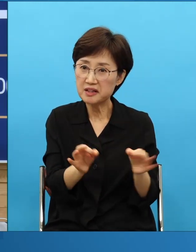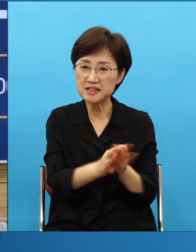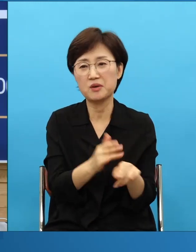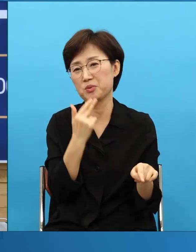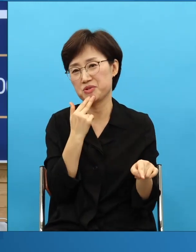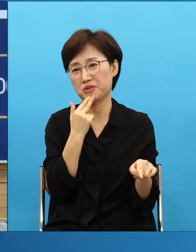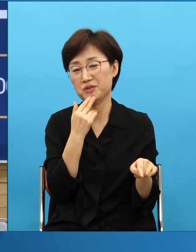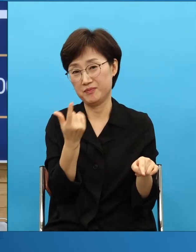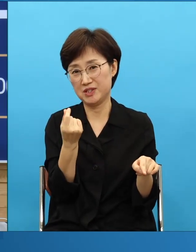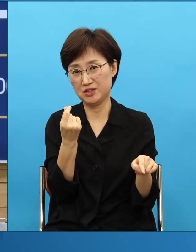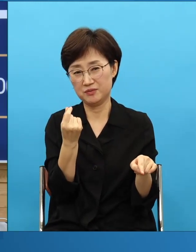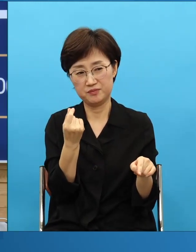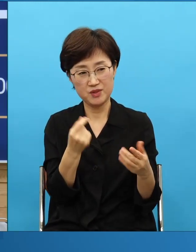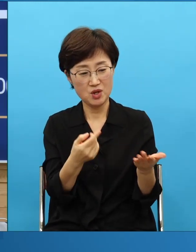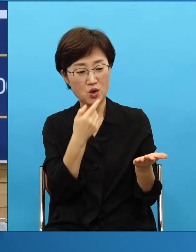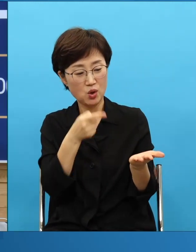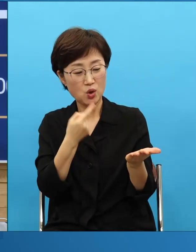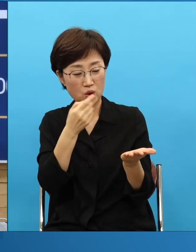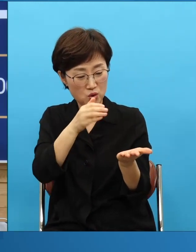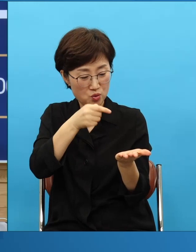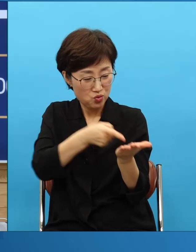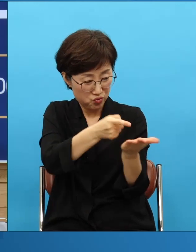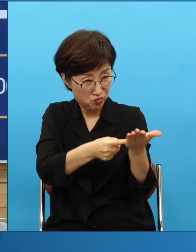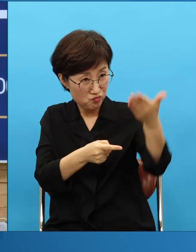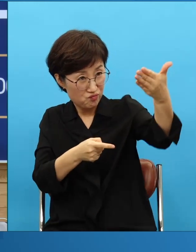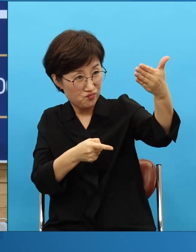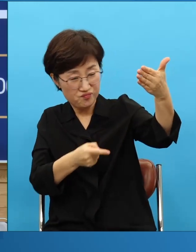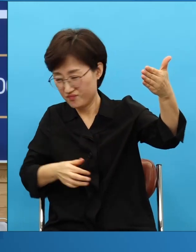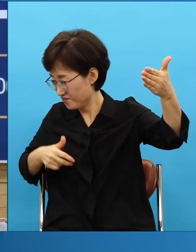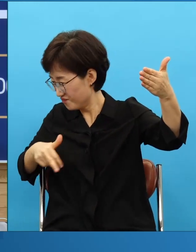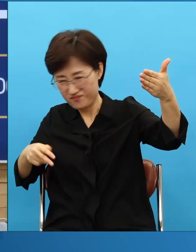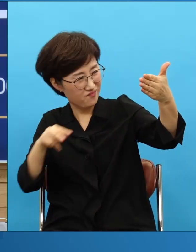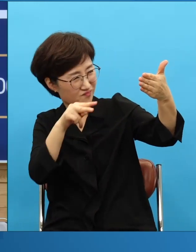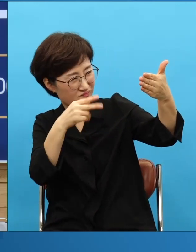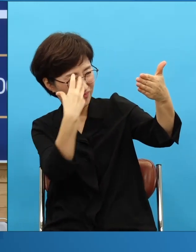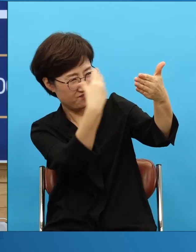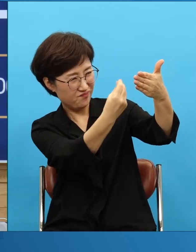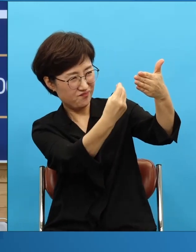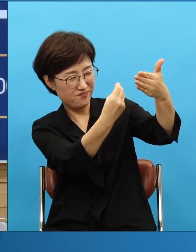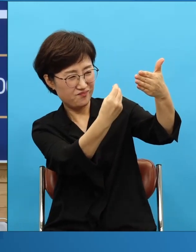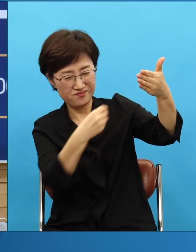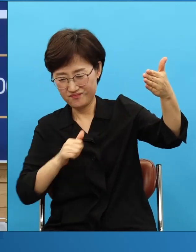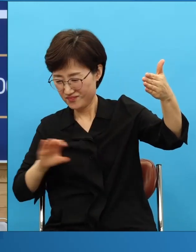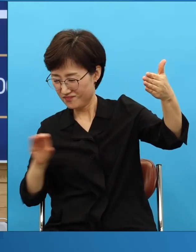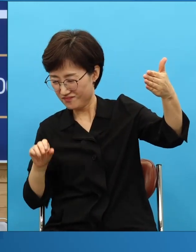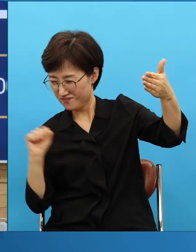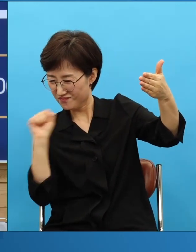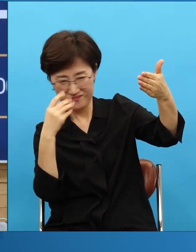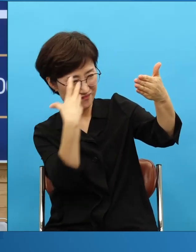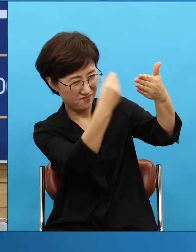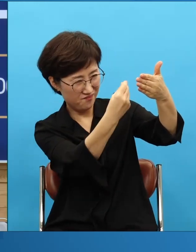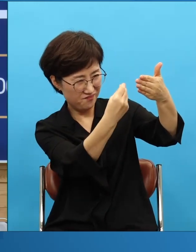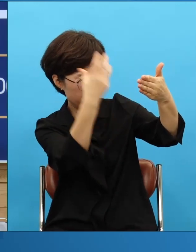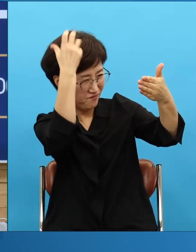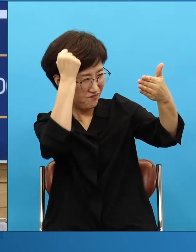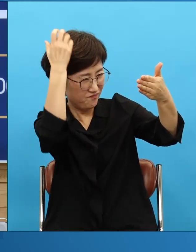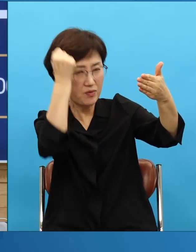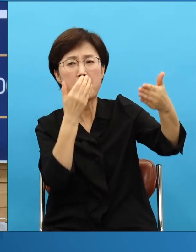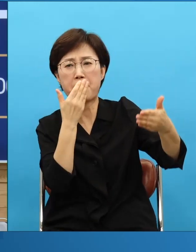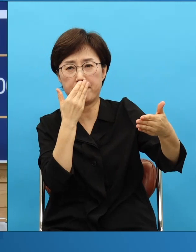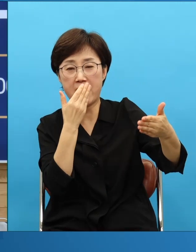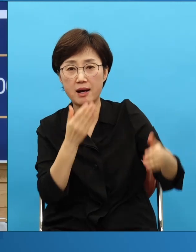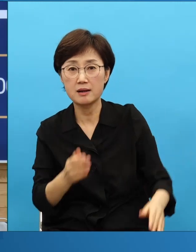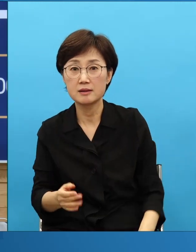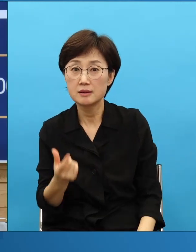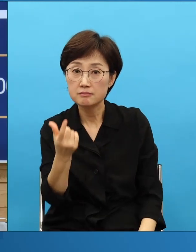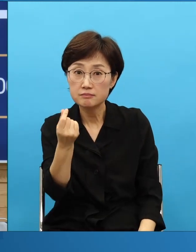And so as they run, may they see. 말하자면 우리 차 타고 가다가 글자 볼 수 있잖아요. And so even 그대로 해라. and so when we drive a car and we go, we could see